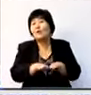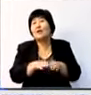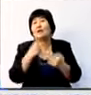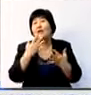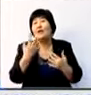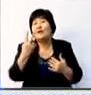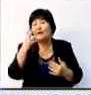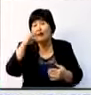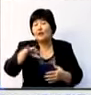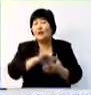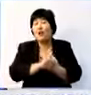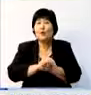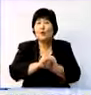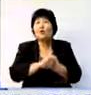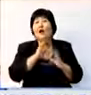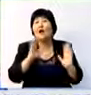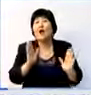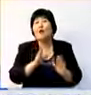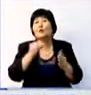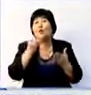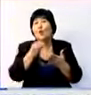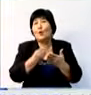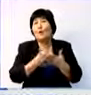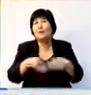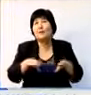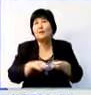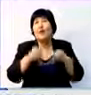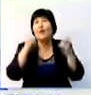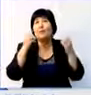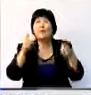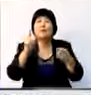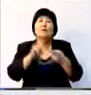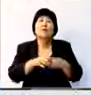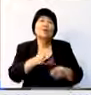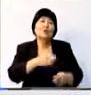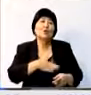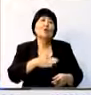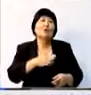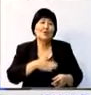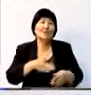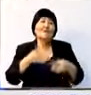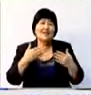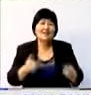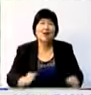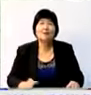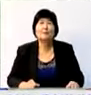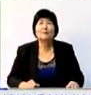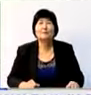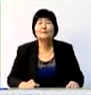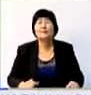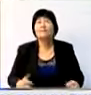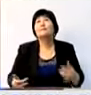Екі ел арасындағы достық әуезді әуен құдіретімен бекей түсті, мәдени байланыс жүректен жүрекке жетті.